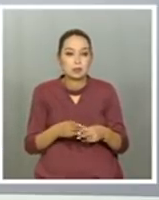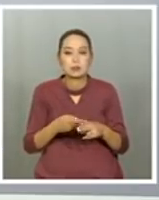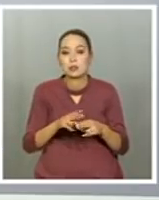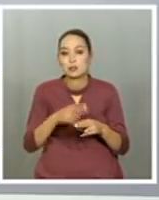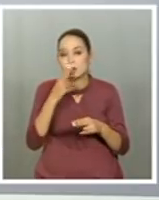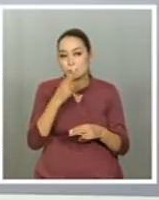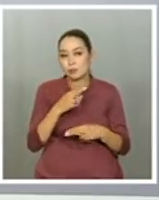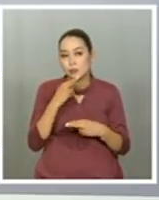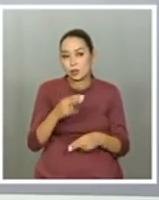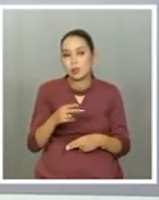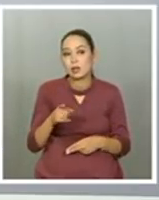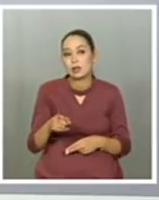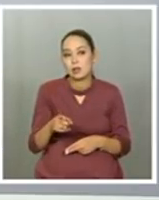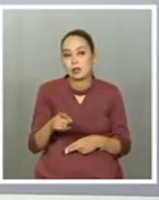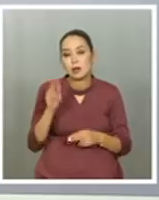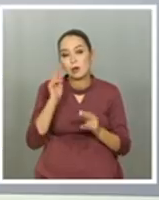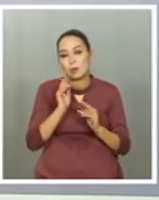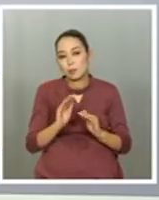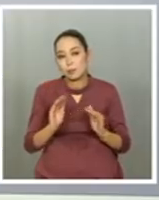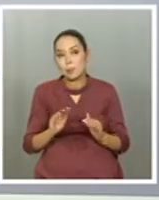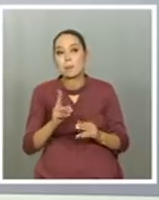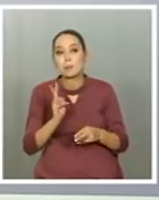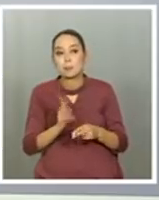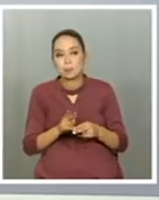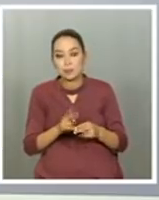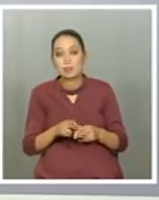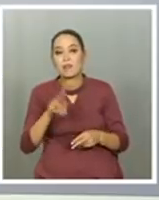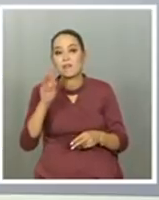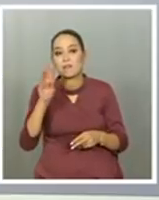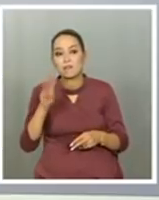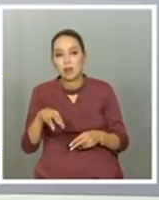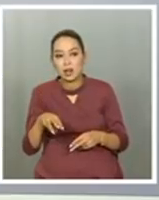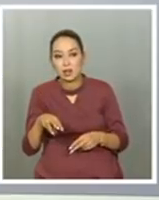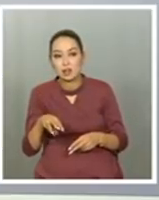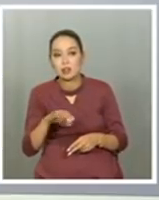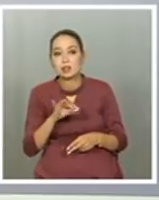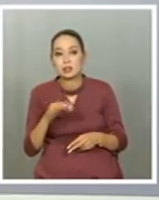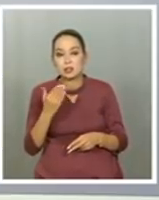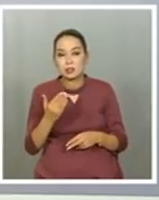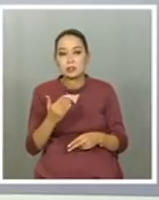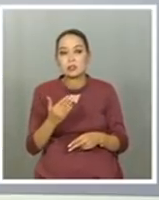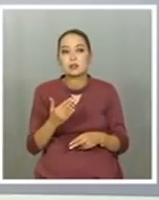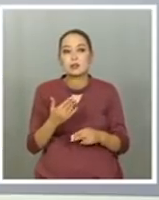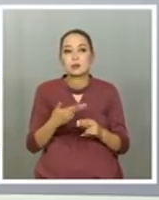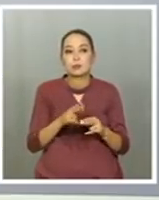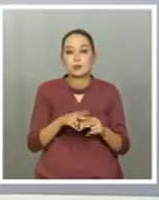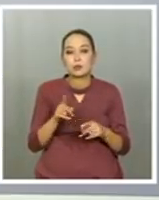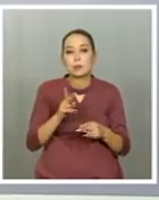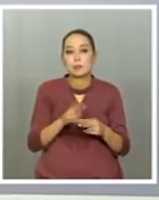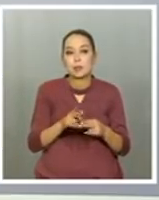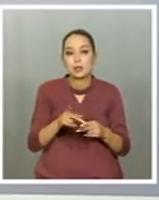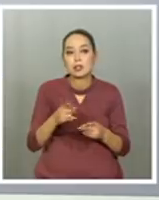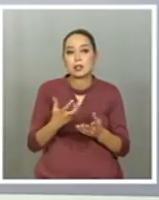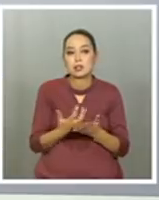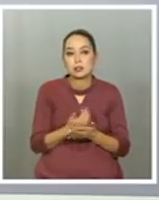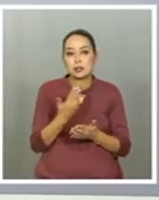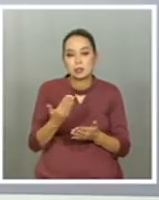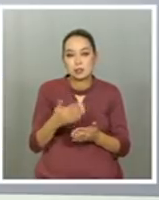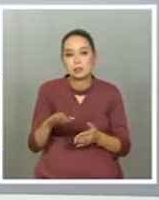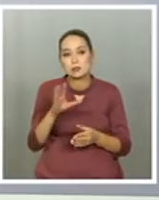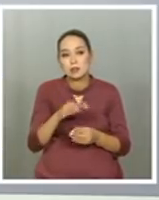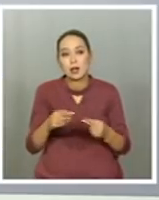аударайық, оқушылар, металдың валенттілігін және бұл металды табу үшін сол металдың атомдық